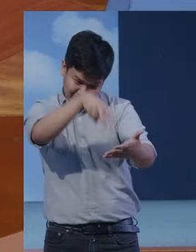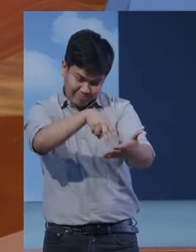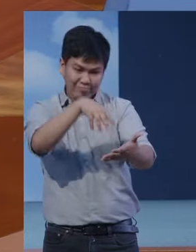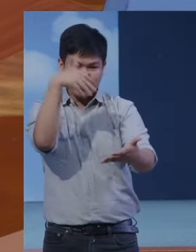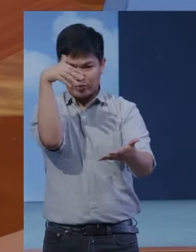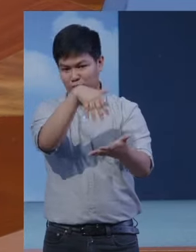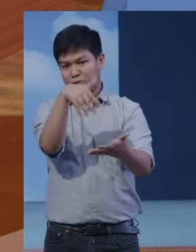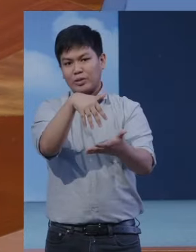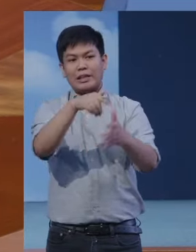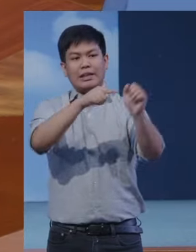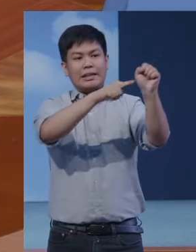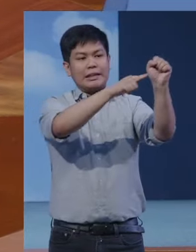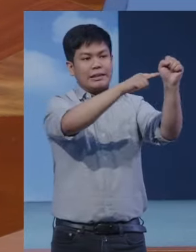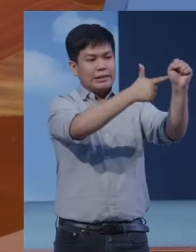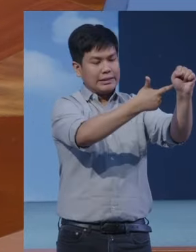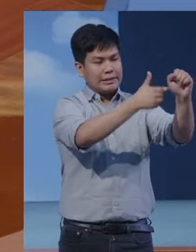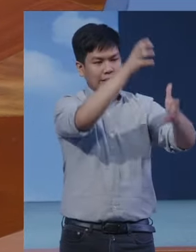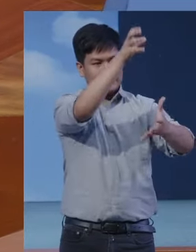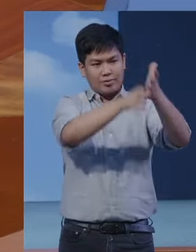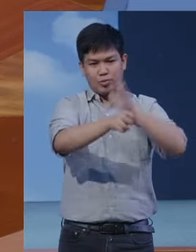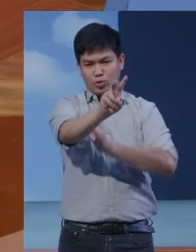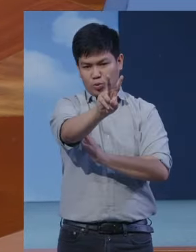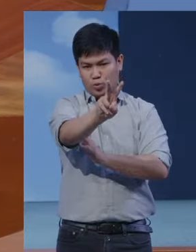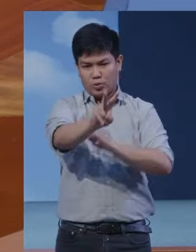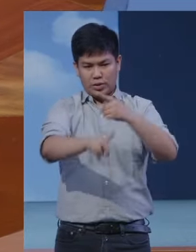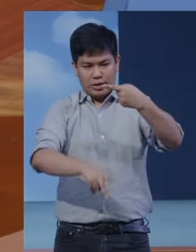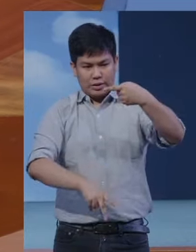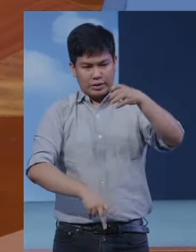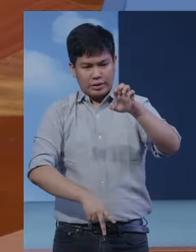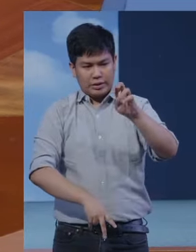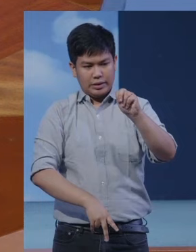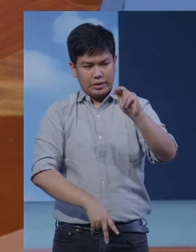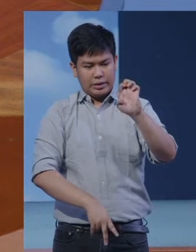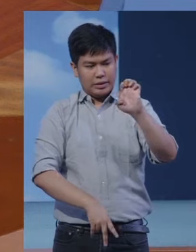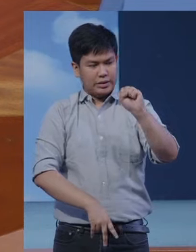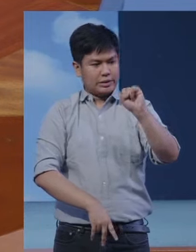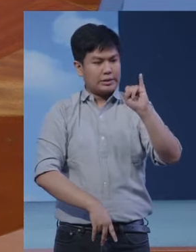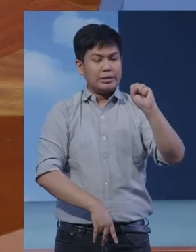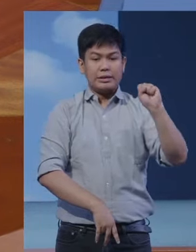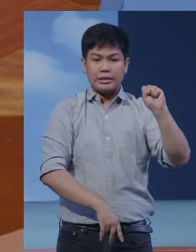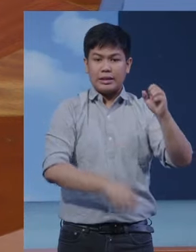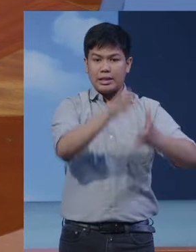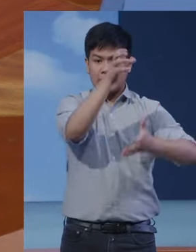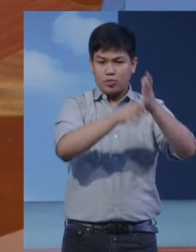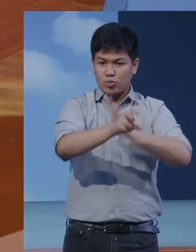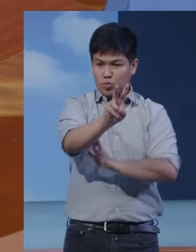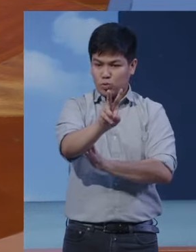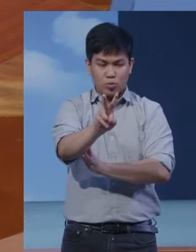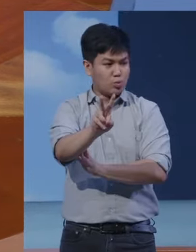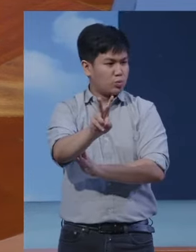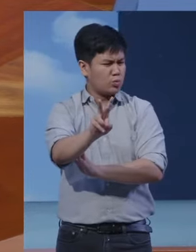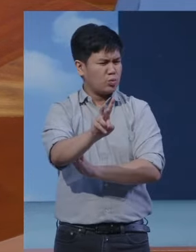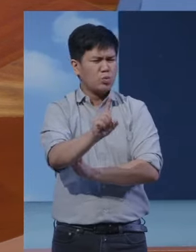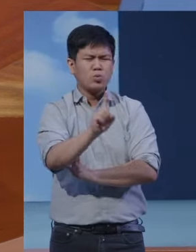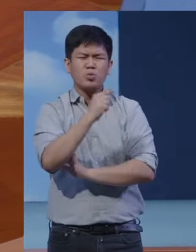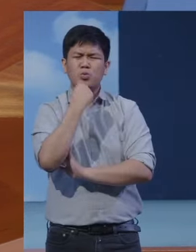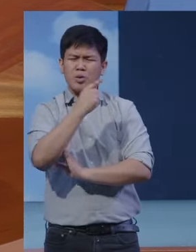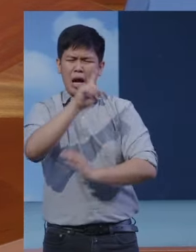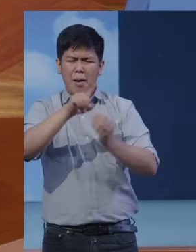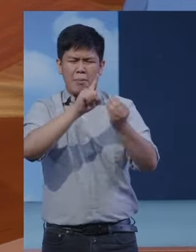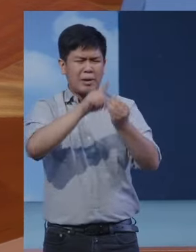sa genesis chapter 2 meron po tayong dadaanang mga Ah alam ko meron pong